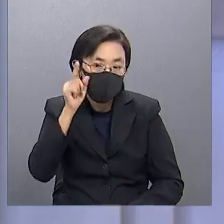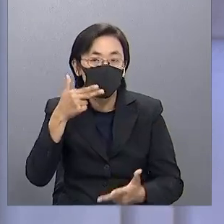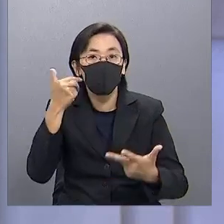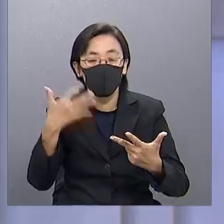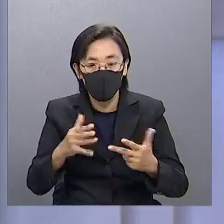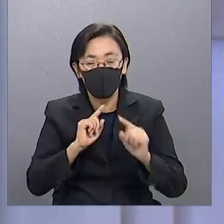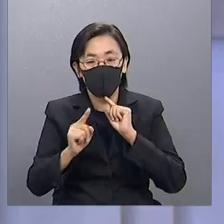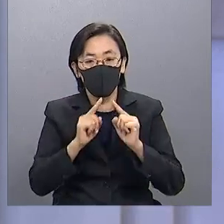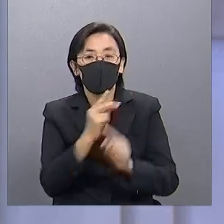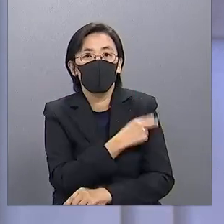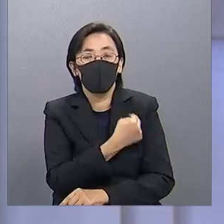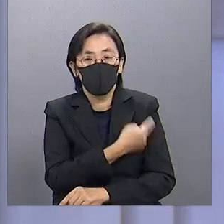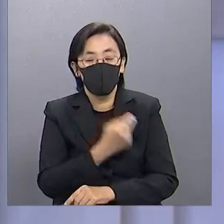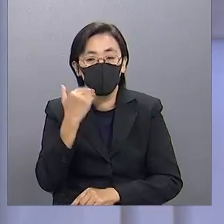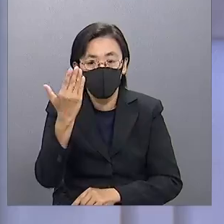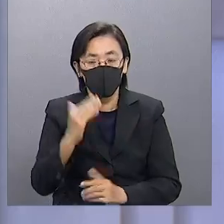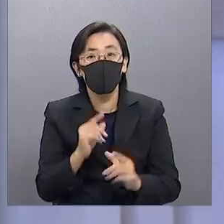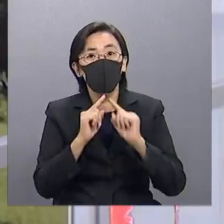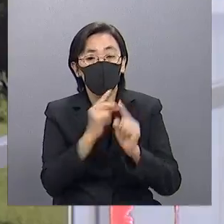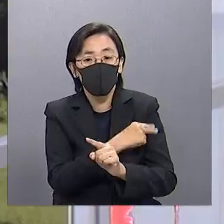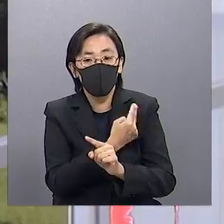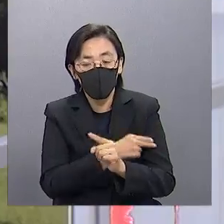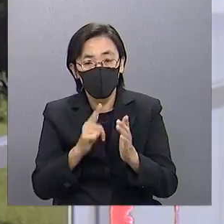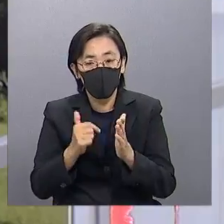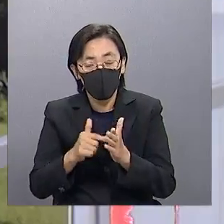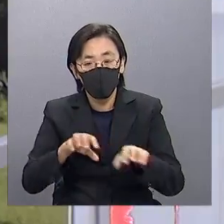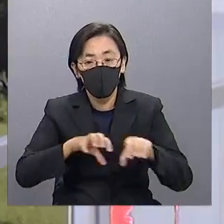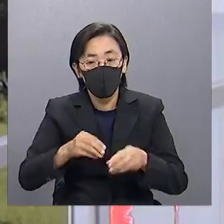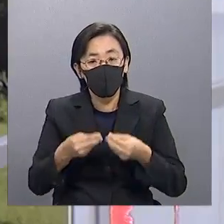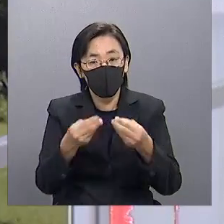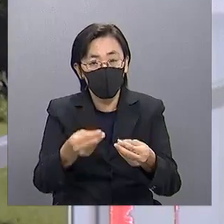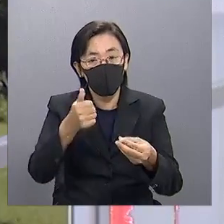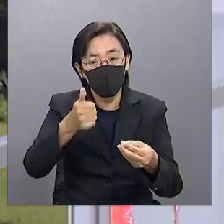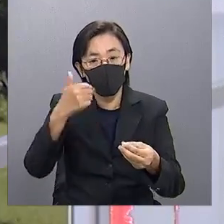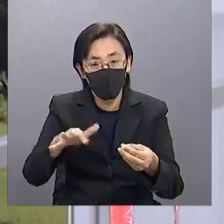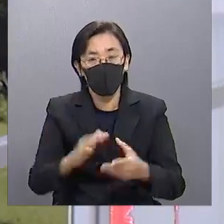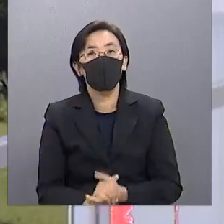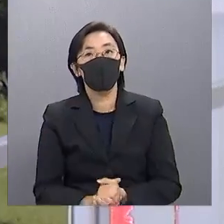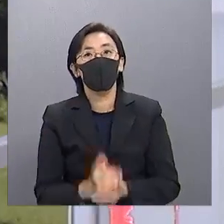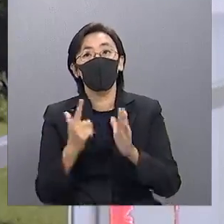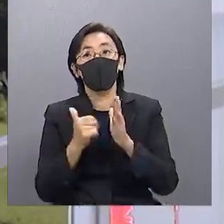้คุหมอวินิชัยก่อนว่า จ่ายยาตัวนี้ได้หรือไม่นะครัอ่าล่ะครับ นั่นก็คือเรื่องของยาที่เรานำมาฝากกนในชวงรู้เทารู้ท่านครับ